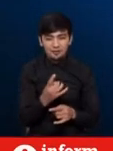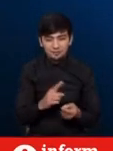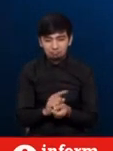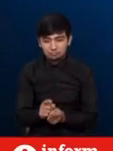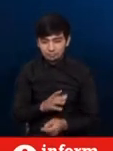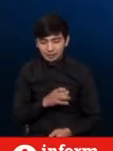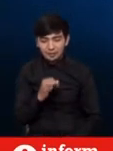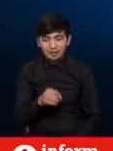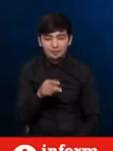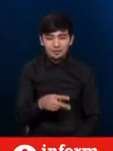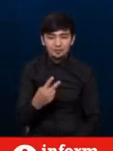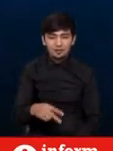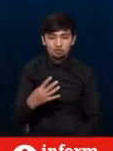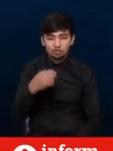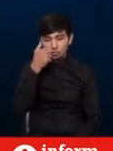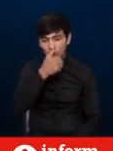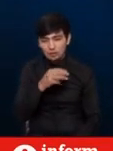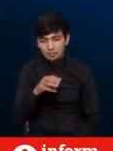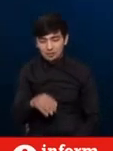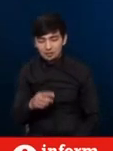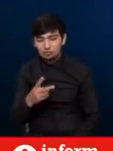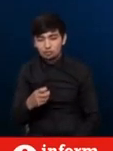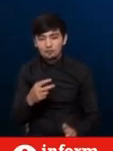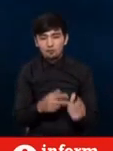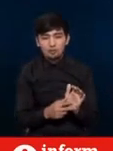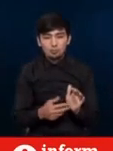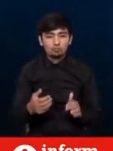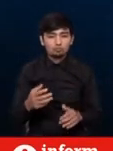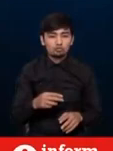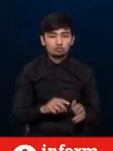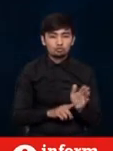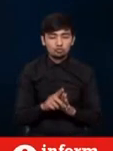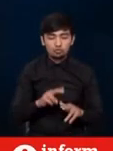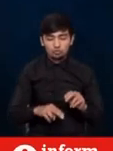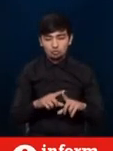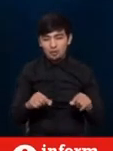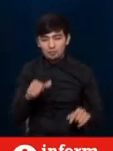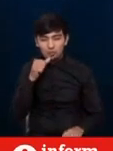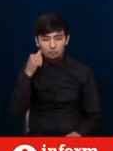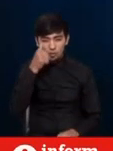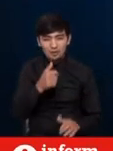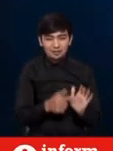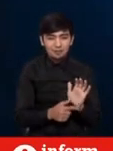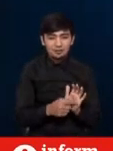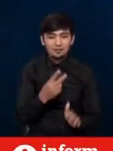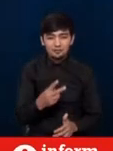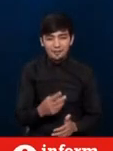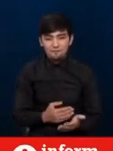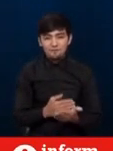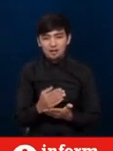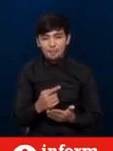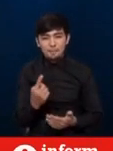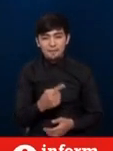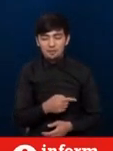5 марта 2024 года из 208 школ строительства которых было начато ещё в прошлом году только 72 возведены выше первого